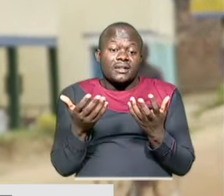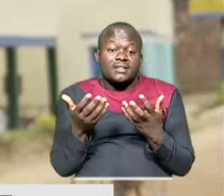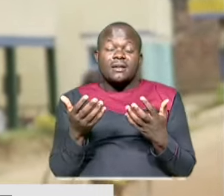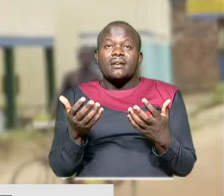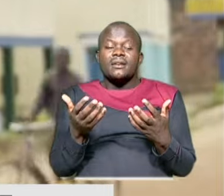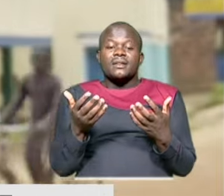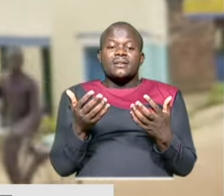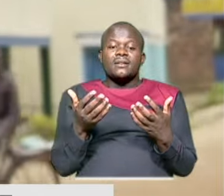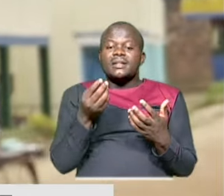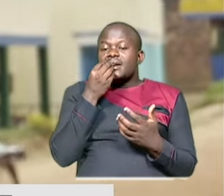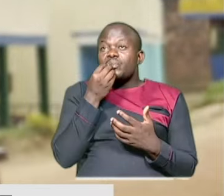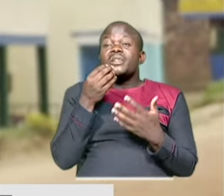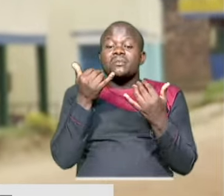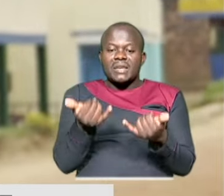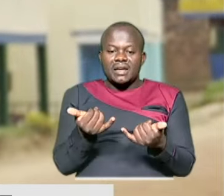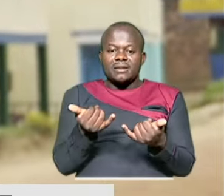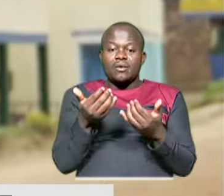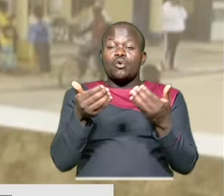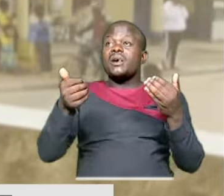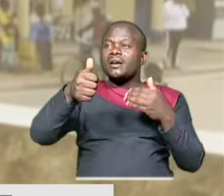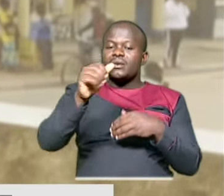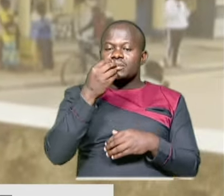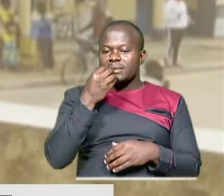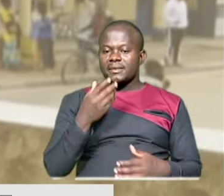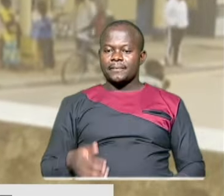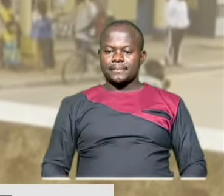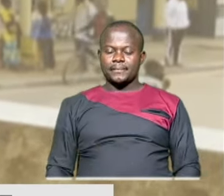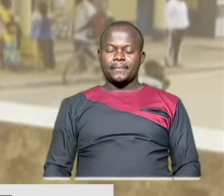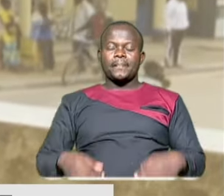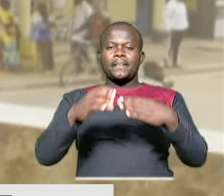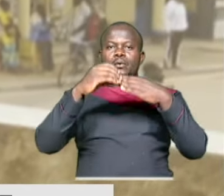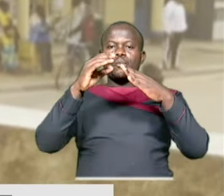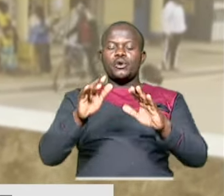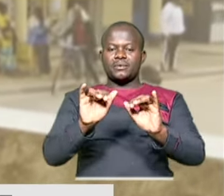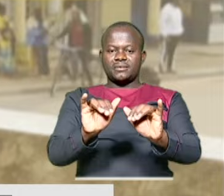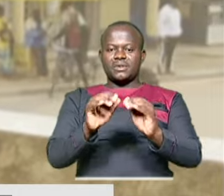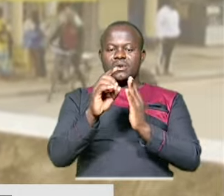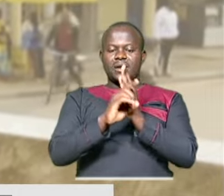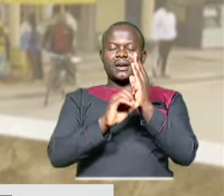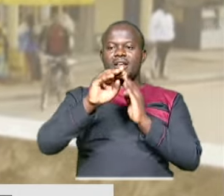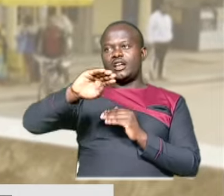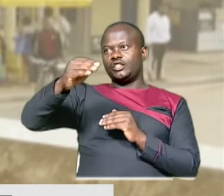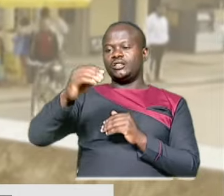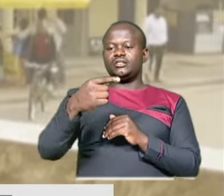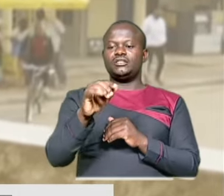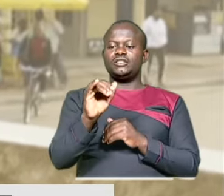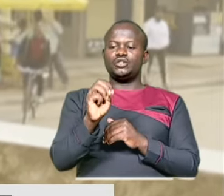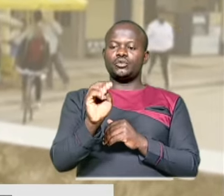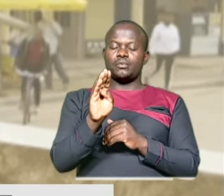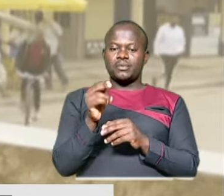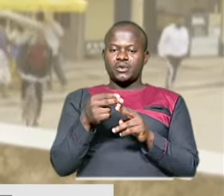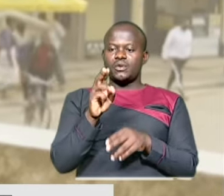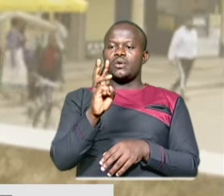ngo mbijye nkihari ngo umwana niba uzabijya. Umuyobozi w'umusigire w'akarere ka Gicumbi Uwera Prophète